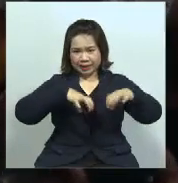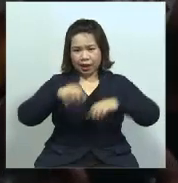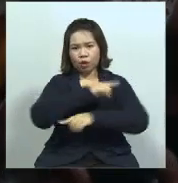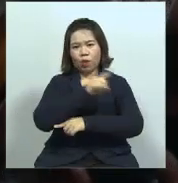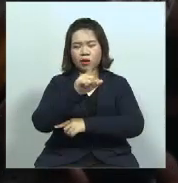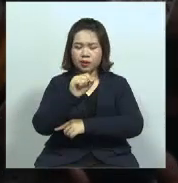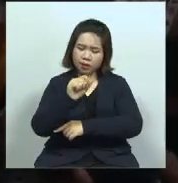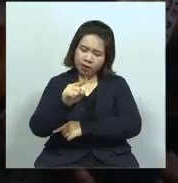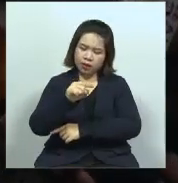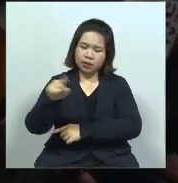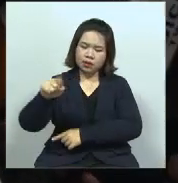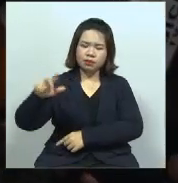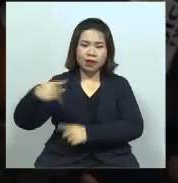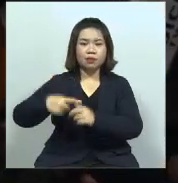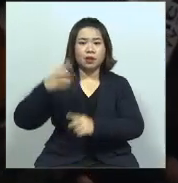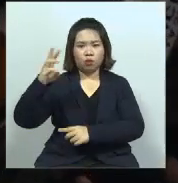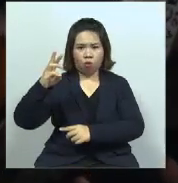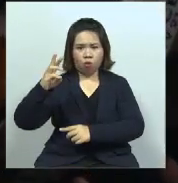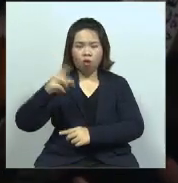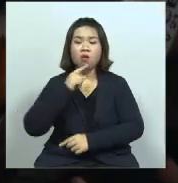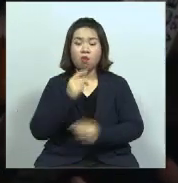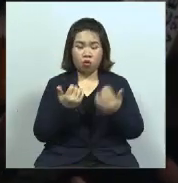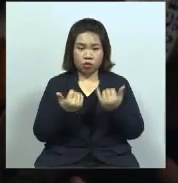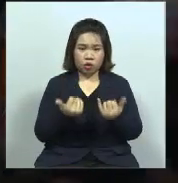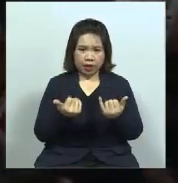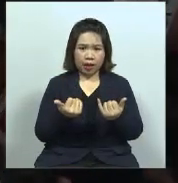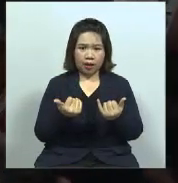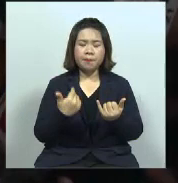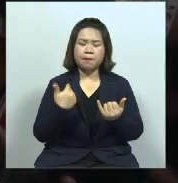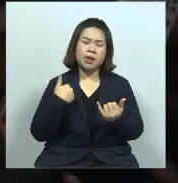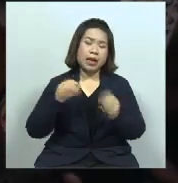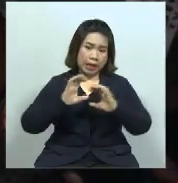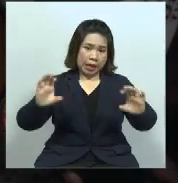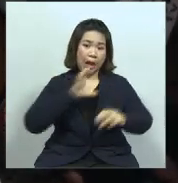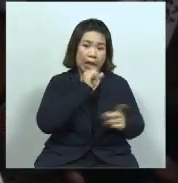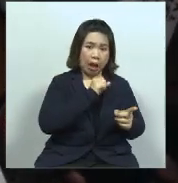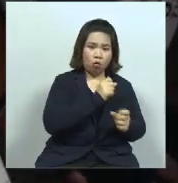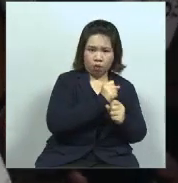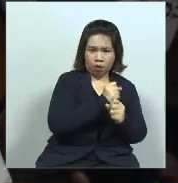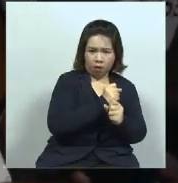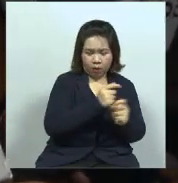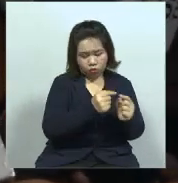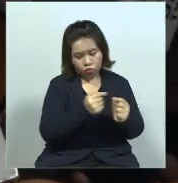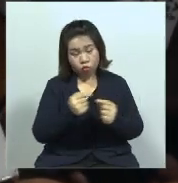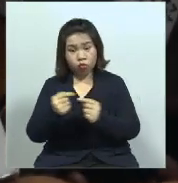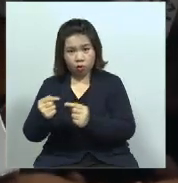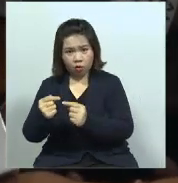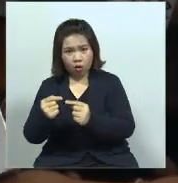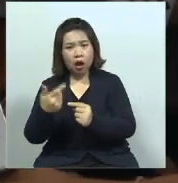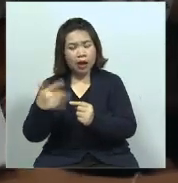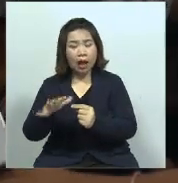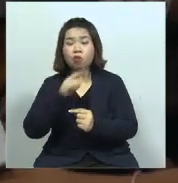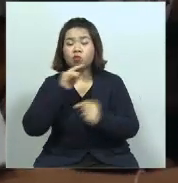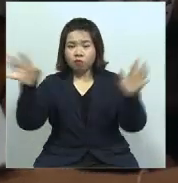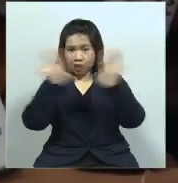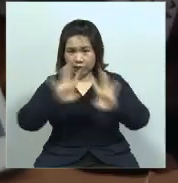ที่21ถึง23มิถุนายนนี้นะครับโดยระหว่างนี้รัฐบาลเดิมก็ต้องปฏิบัติหน้าที่ไปต่อเนื่องก่อนนะครับหลังจากเสร็จสิ้น